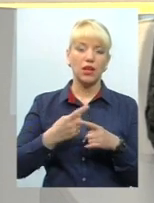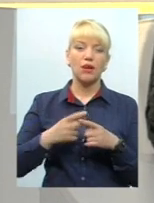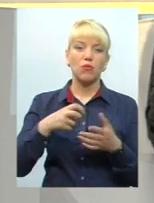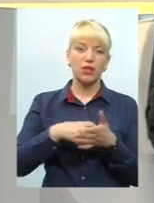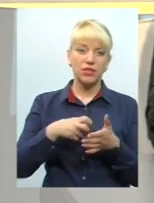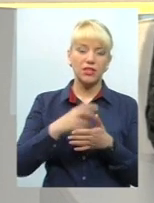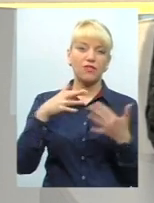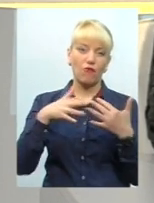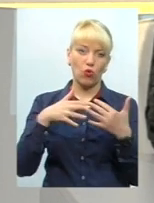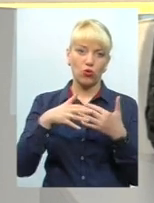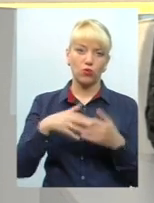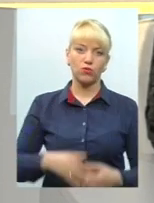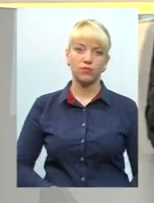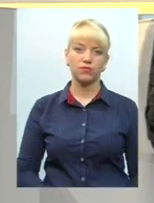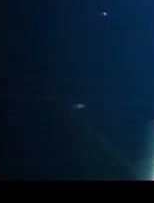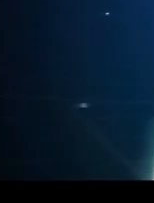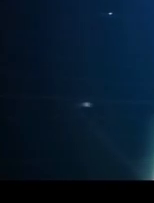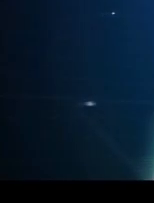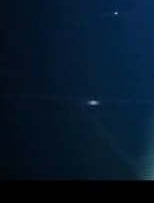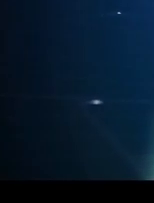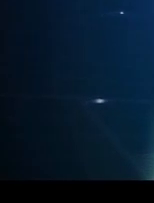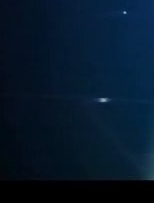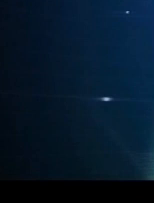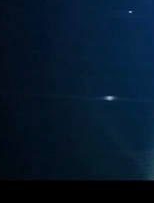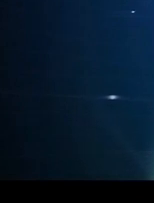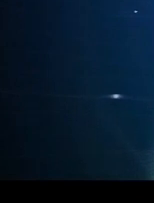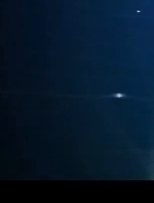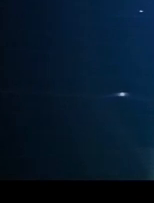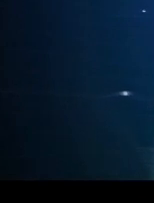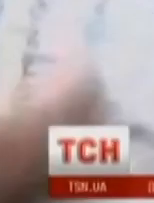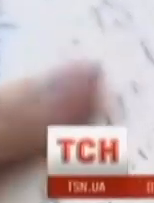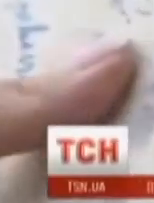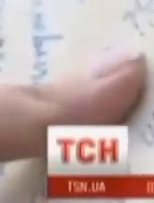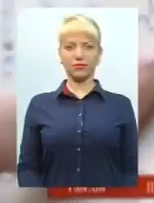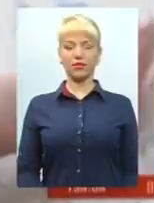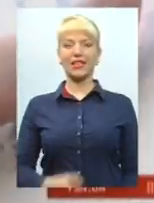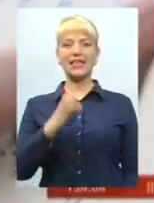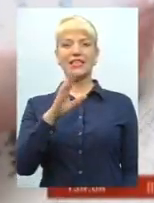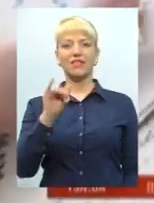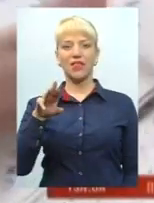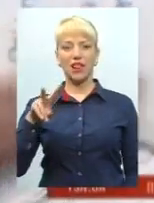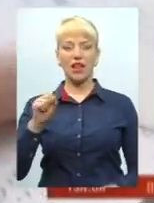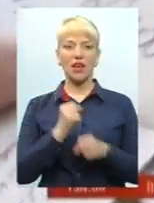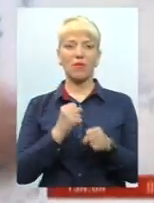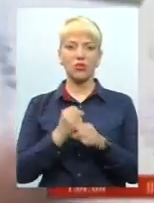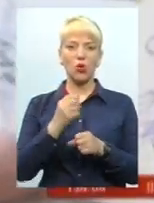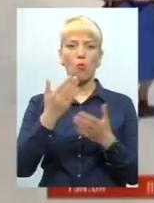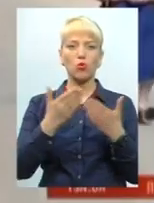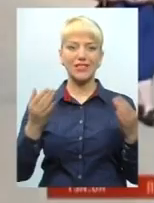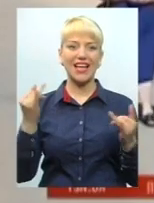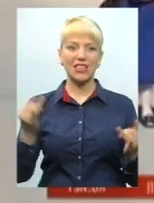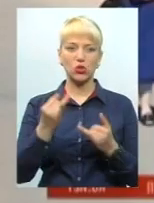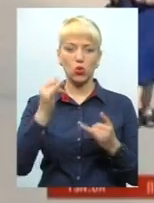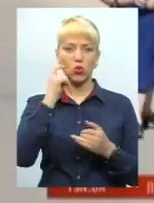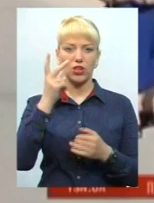своїх адресатів. Світлана працює в музеї історії України у Другій